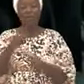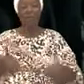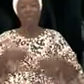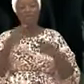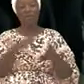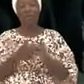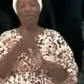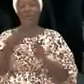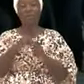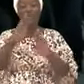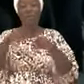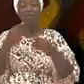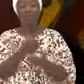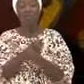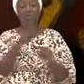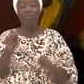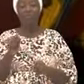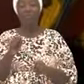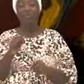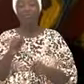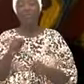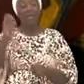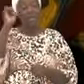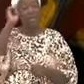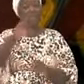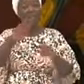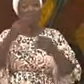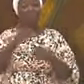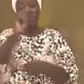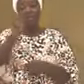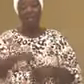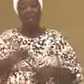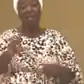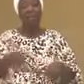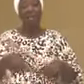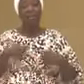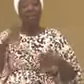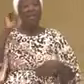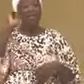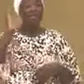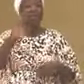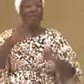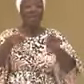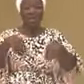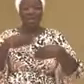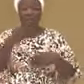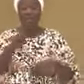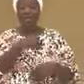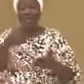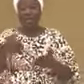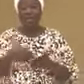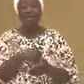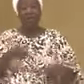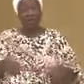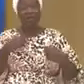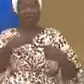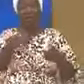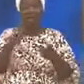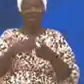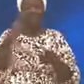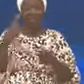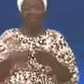te donnera le salut de donner la vie éternelle et te donnerai nouvelle vie